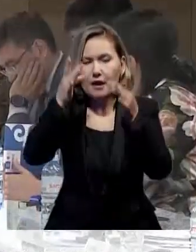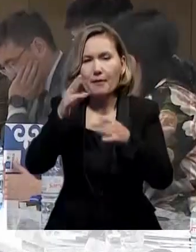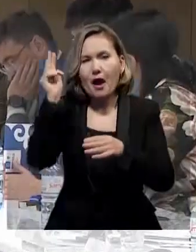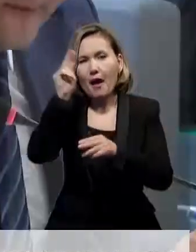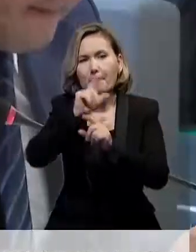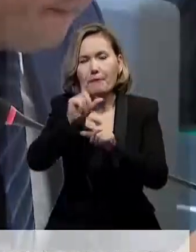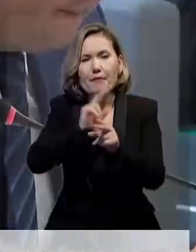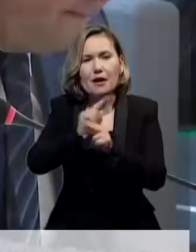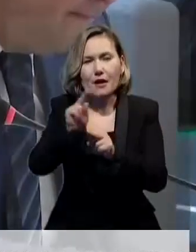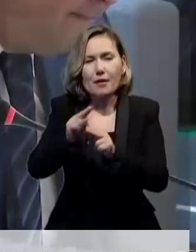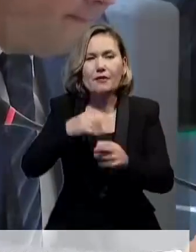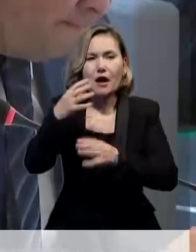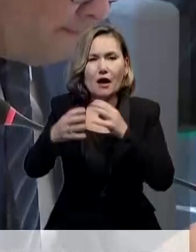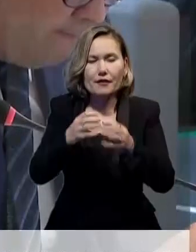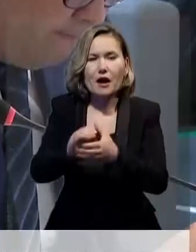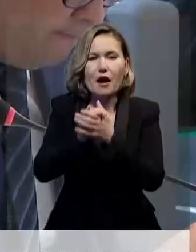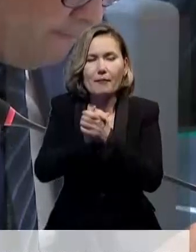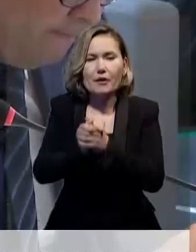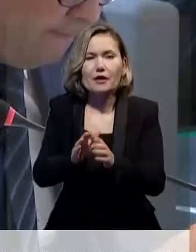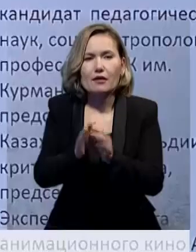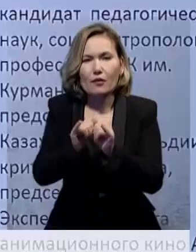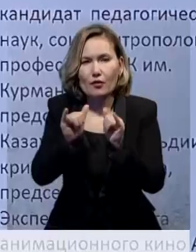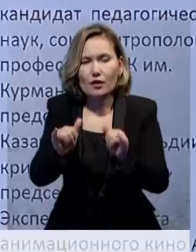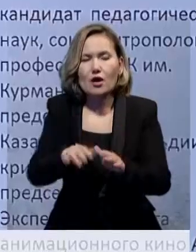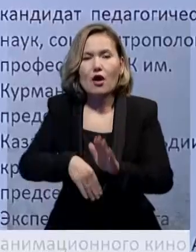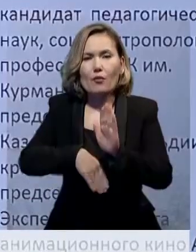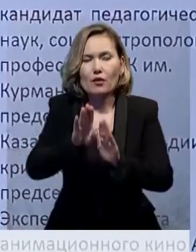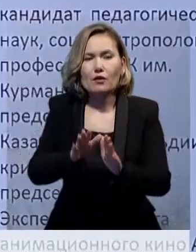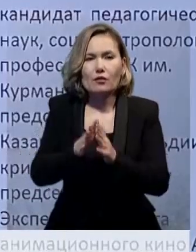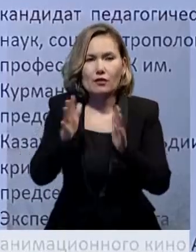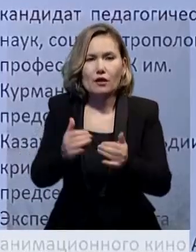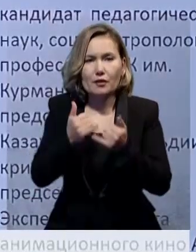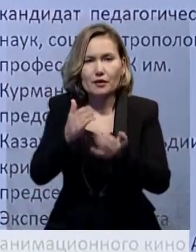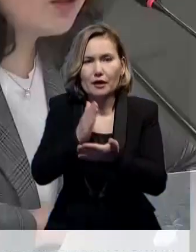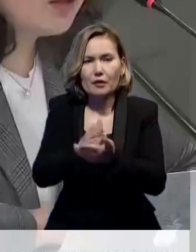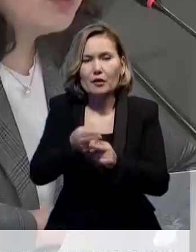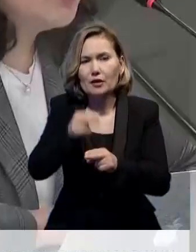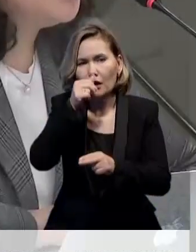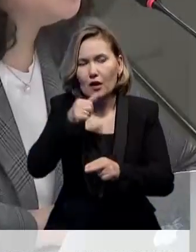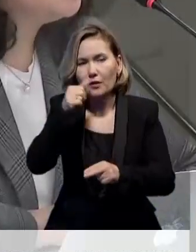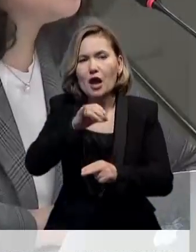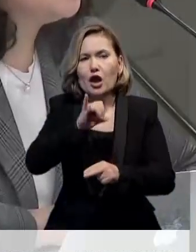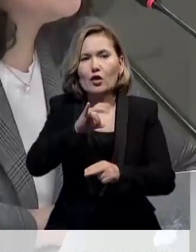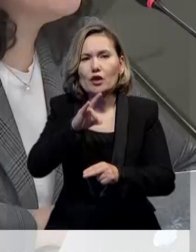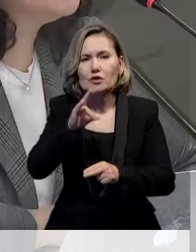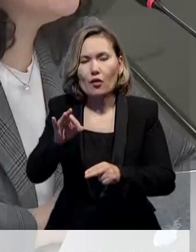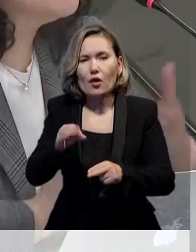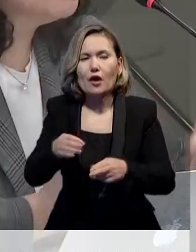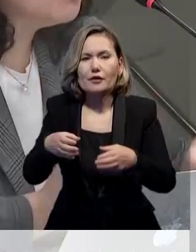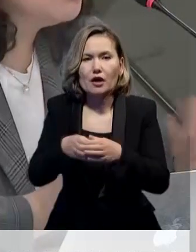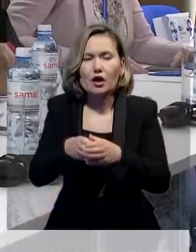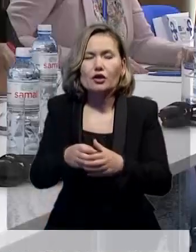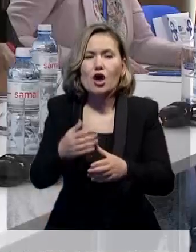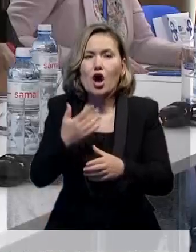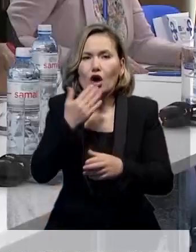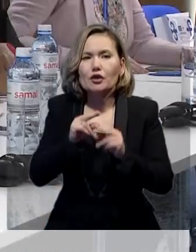білім салалары бойынша халықаралық ынтымақтастықты жан-жақты дамытуға ерекше мән береді. Айта кетейік, былтыр ЮНЕСКО шеңберінде ұлт ұстазы